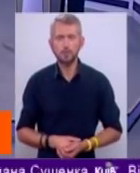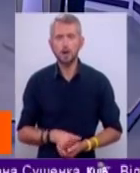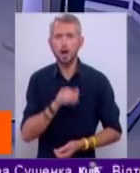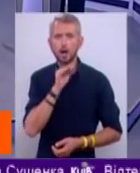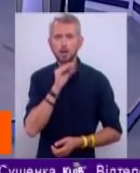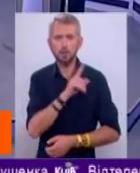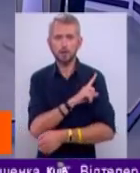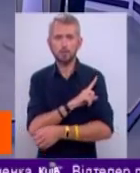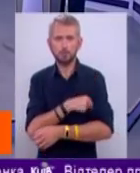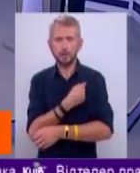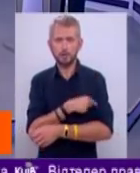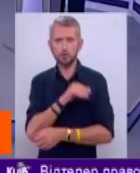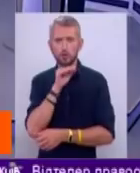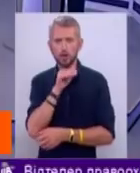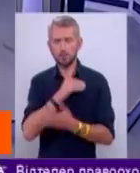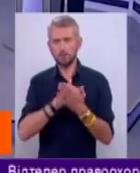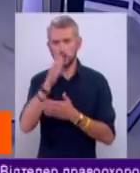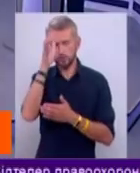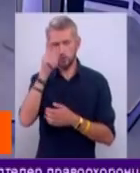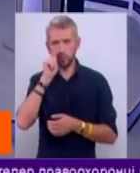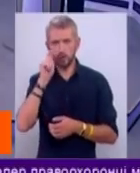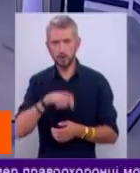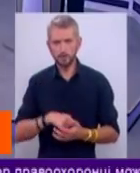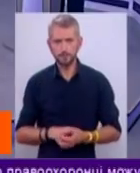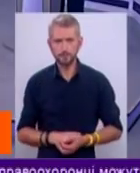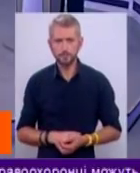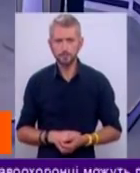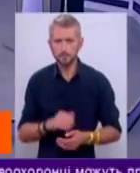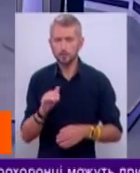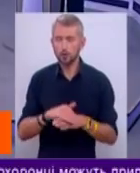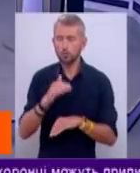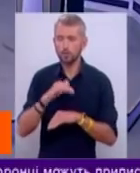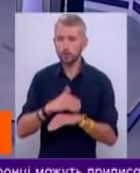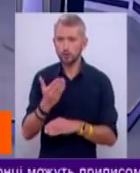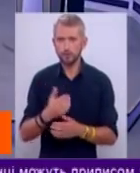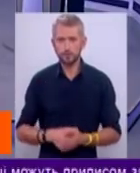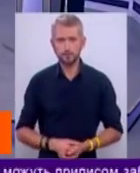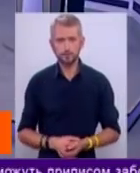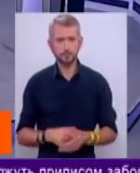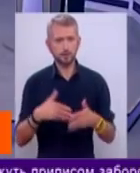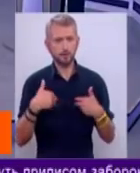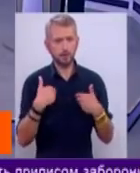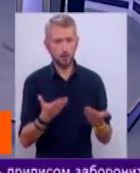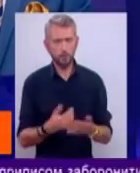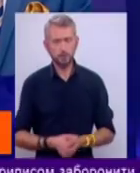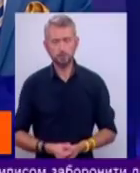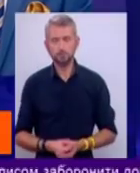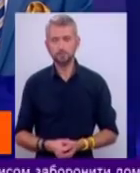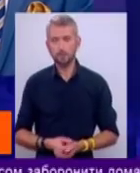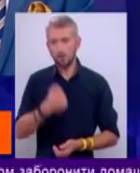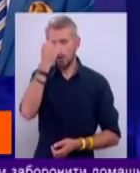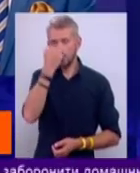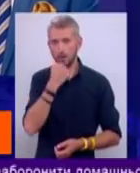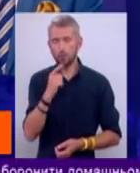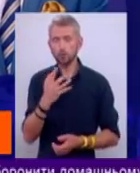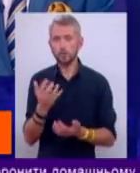академік медичної академії Вищої освіти України. Пане Олеже, доброго вам вечора. Вітаю вас. Дякую насамперед,